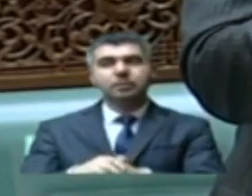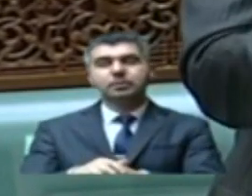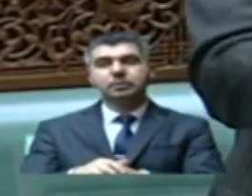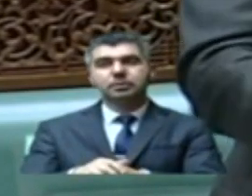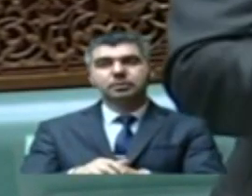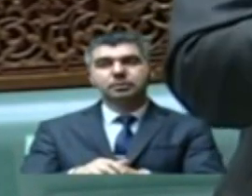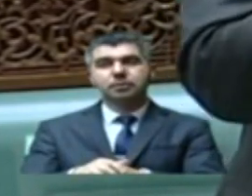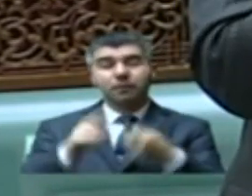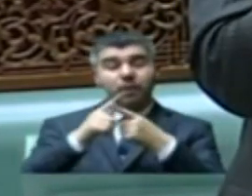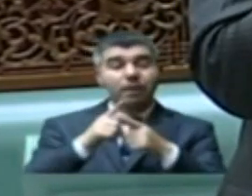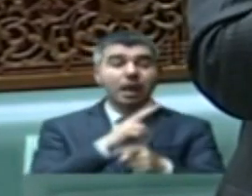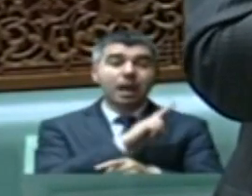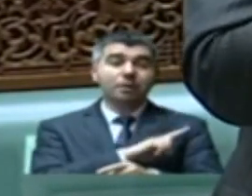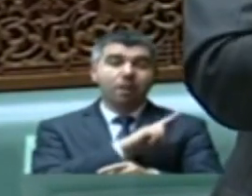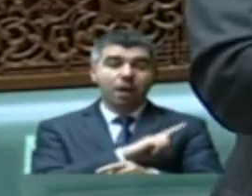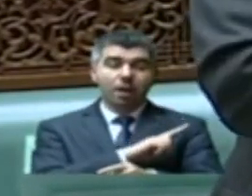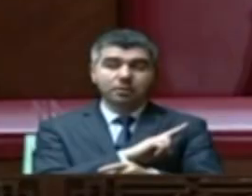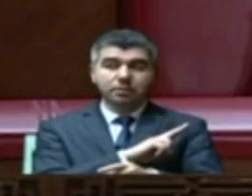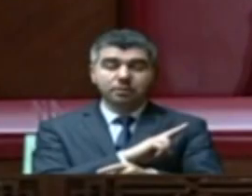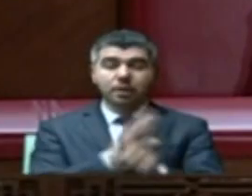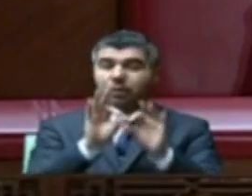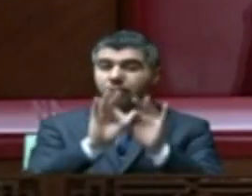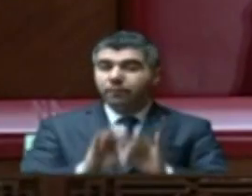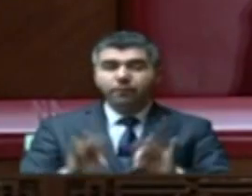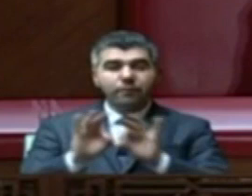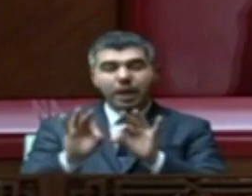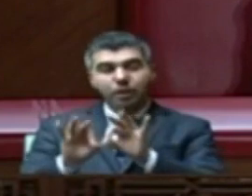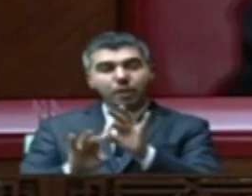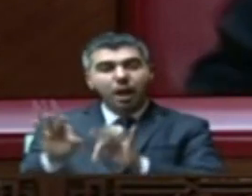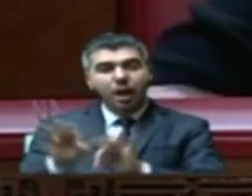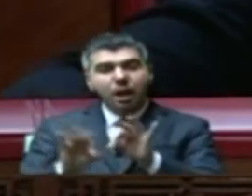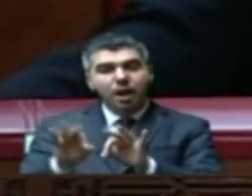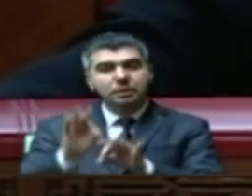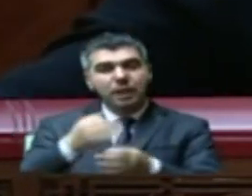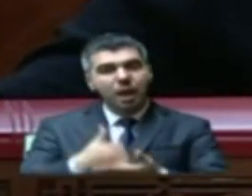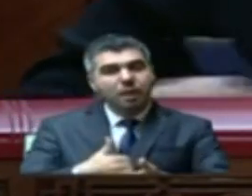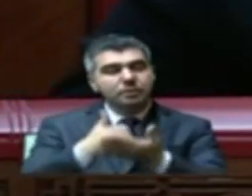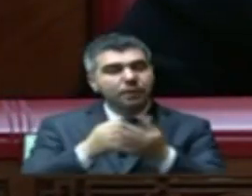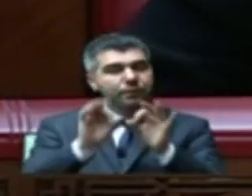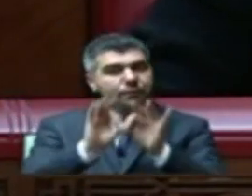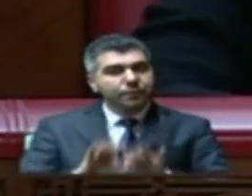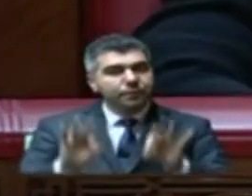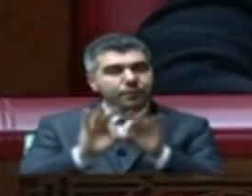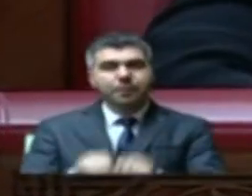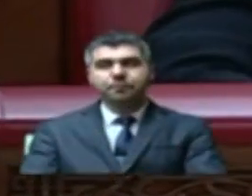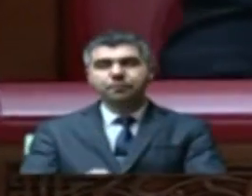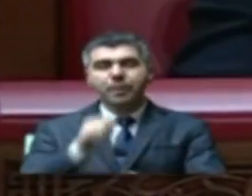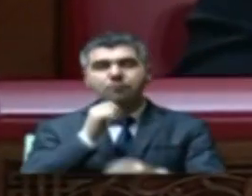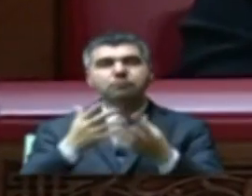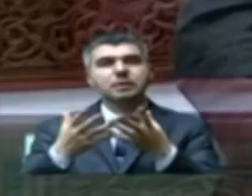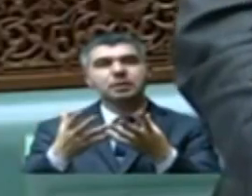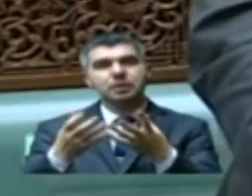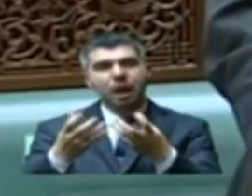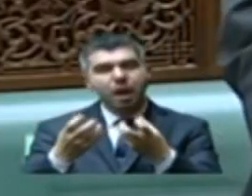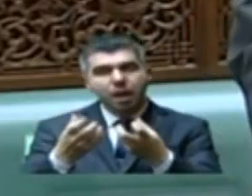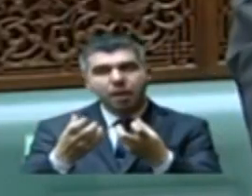ناحية ديال التأمين، ما كاينش الإجراءات التأمينية اللي غادي تقدر تعطي لهم الحقوق ديالهم. هناك عدد كبير من هؤلاء